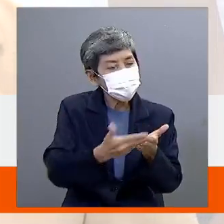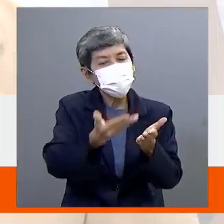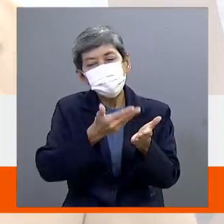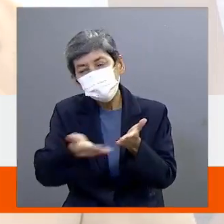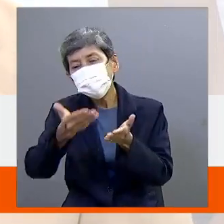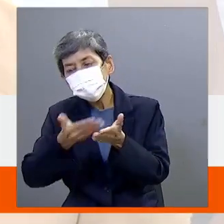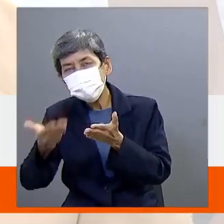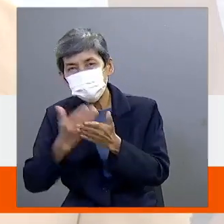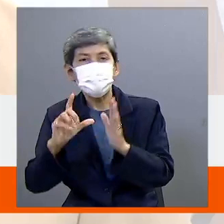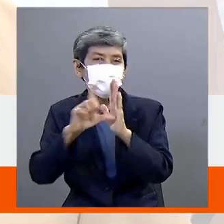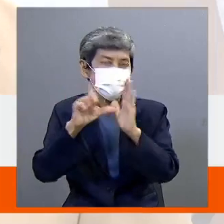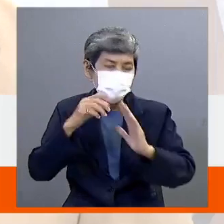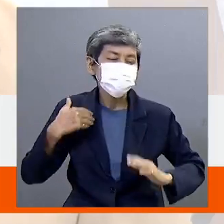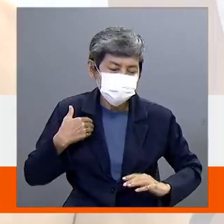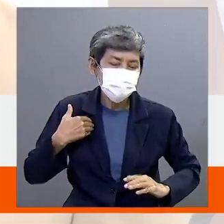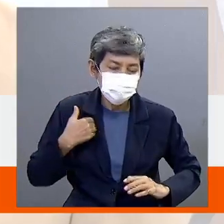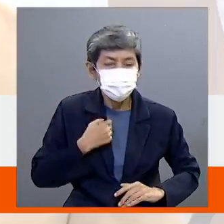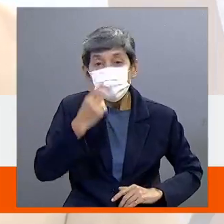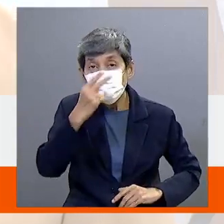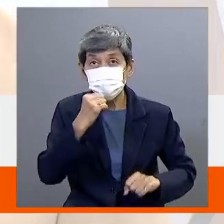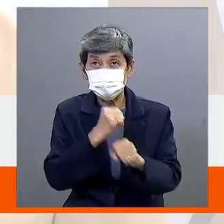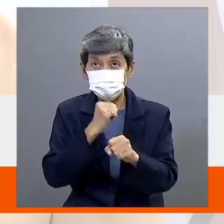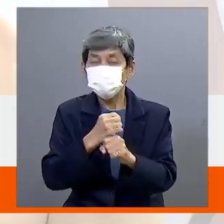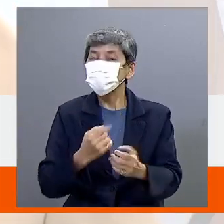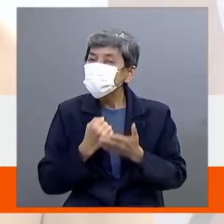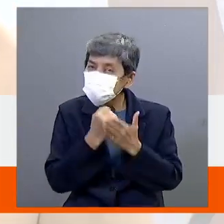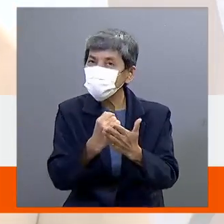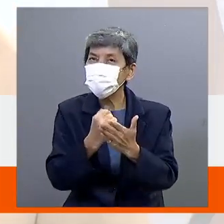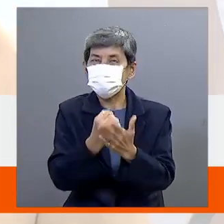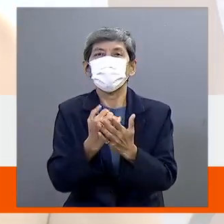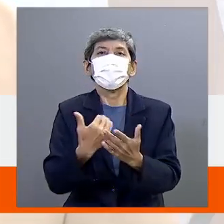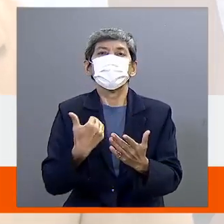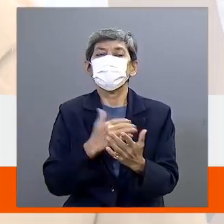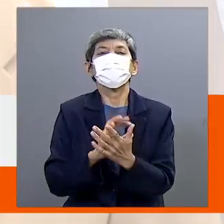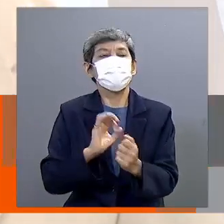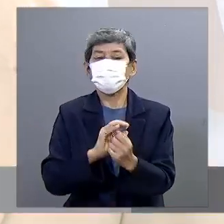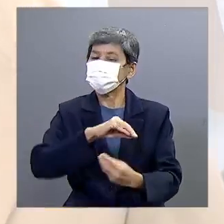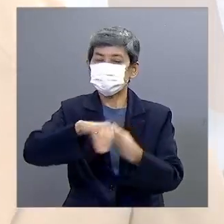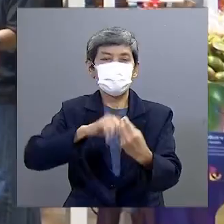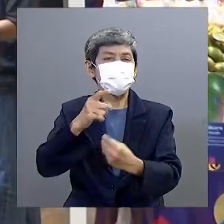ากขึ้นนะคะก็คิดว่ากิจกรรมนี้ก็จะเป็นตัวช่วยที่ทำให้เกิดบรรยากาศภาพรวมในเศรษฐกิจค่ะ